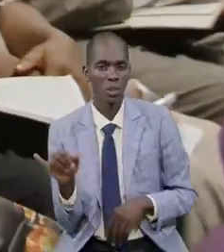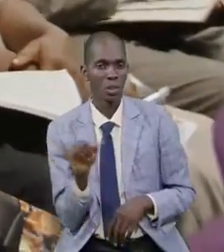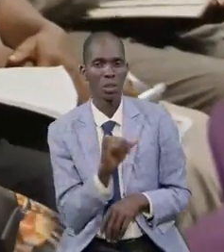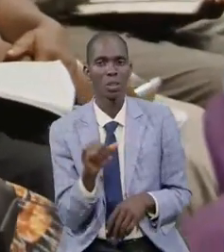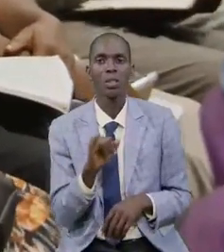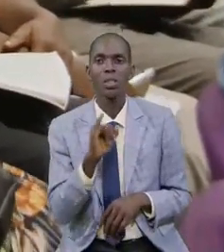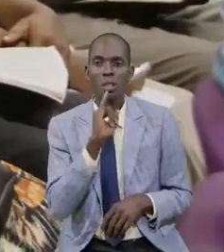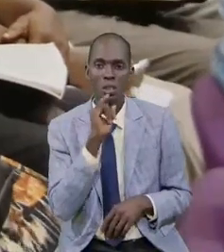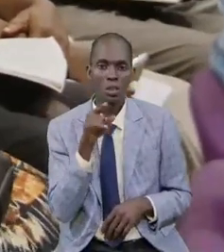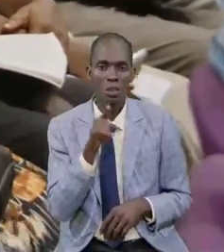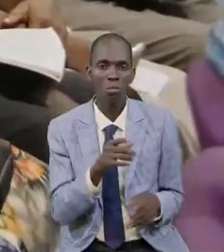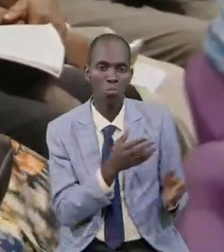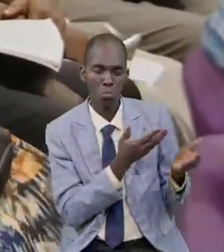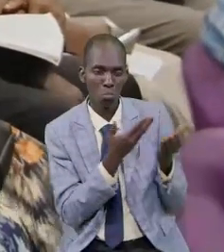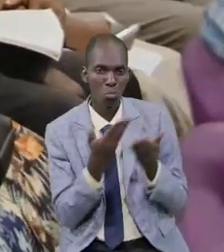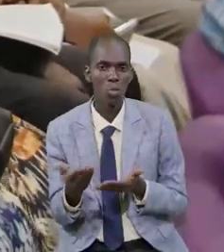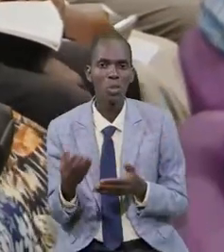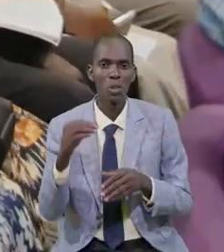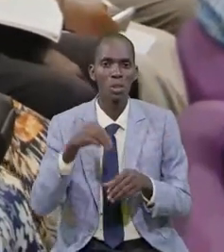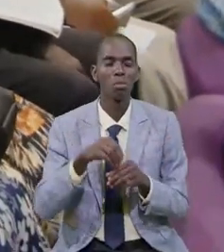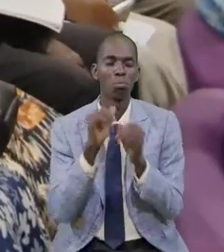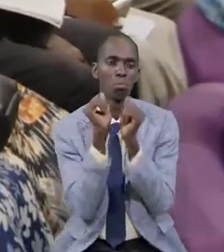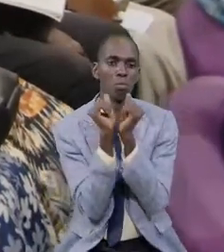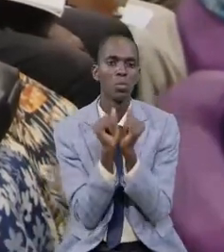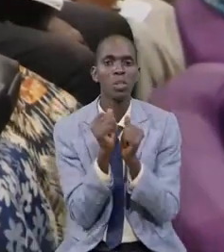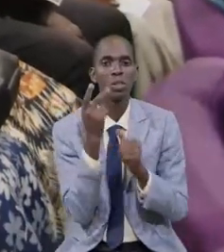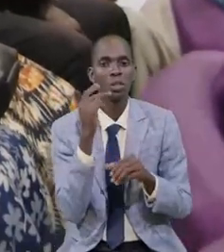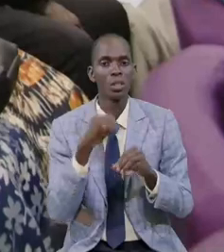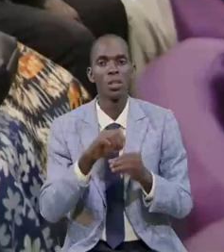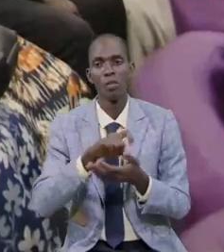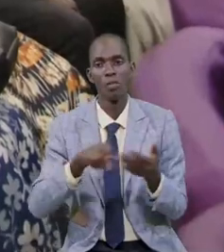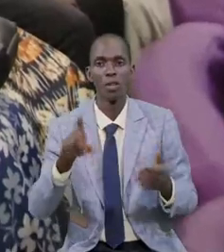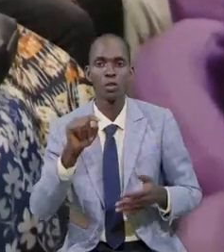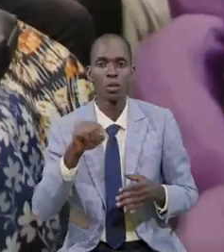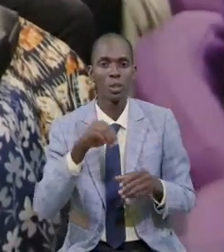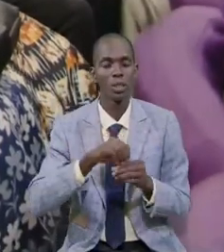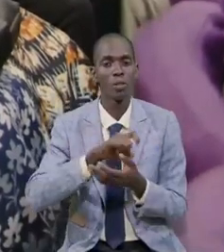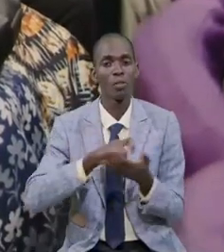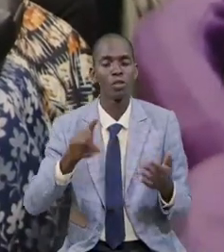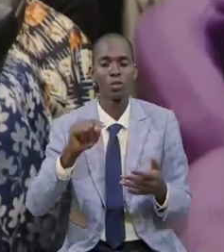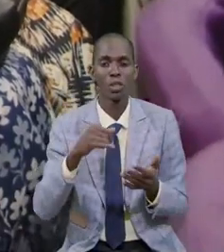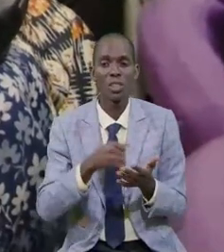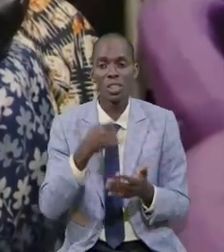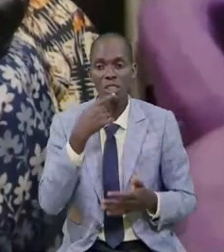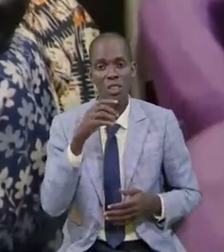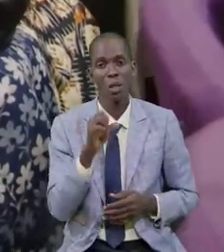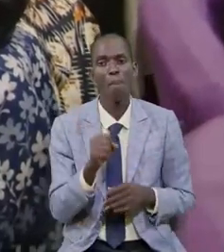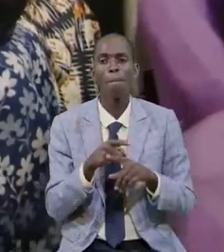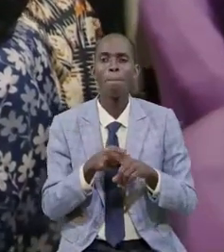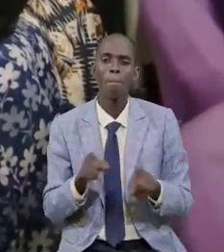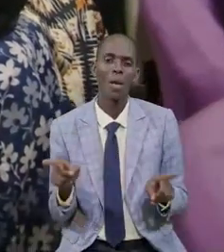sont eux-mêmes esclaves de la corruption, car chacun est esclave de ce qui a triomphé de lui.